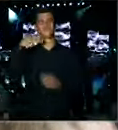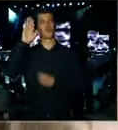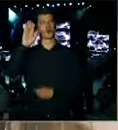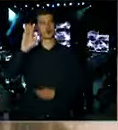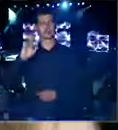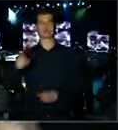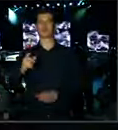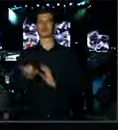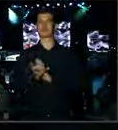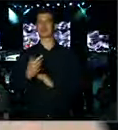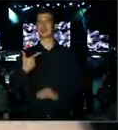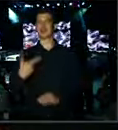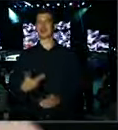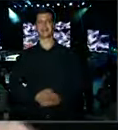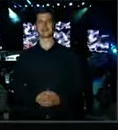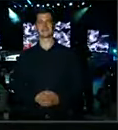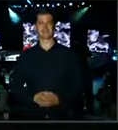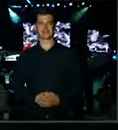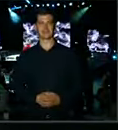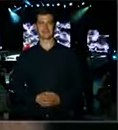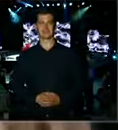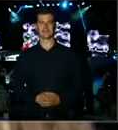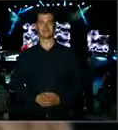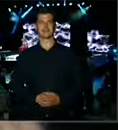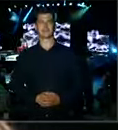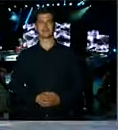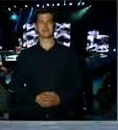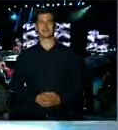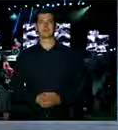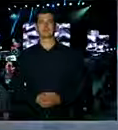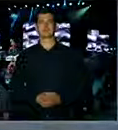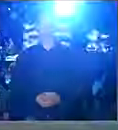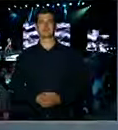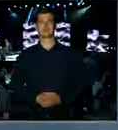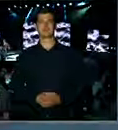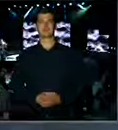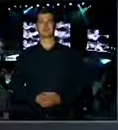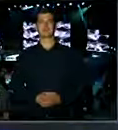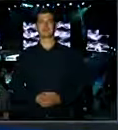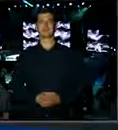lat 19.